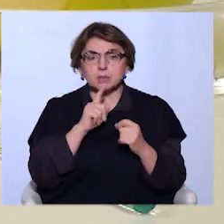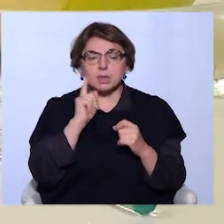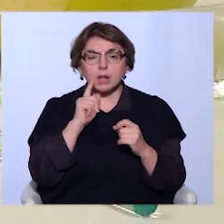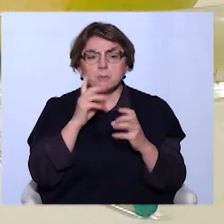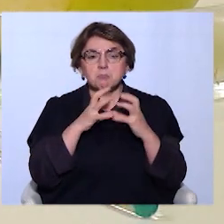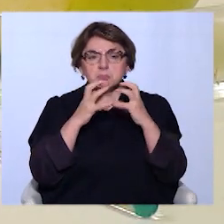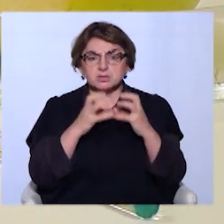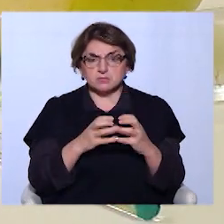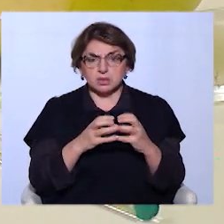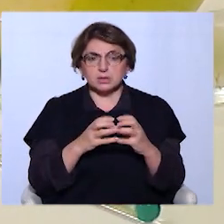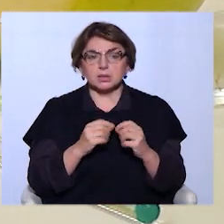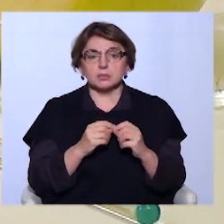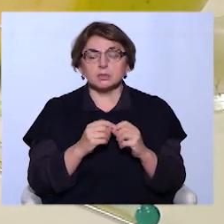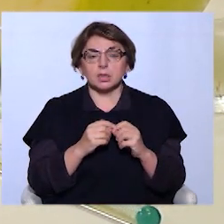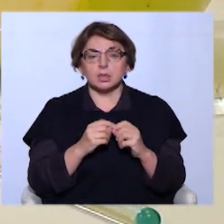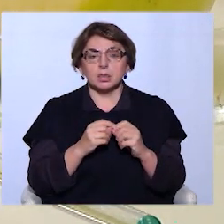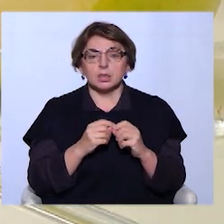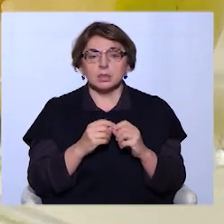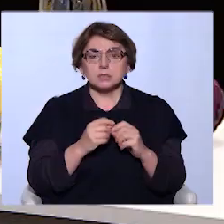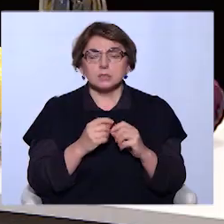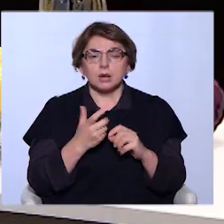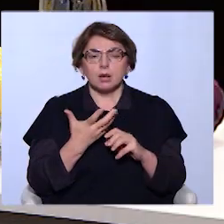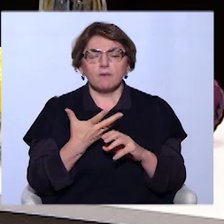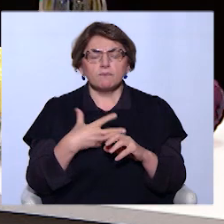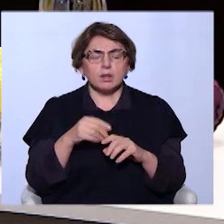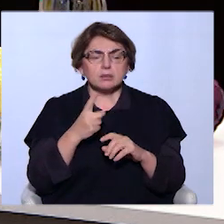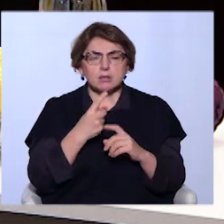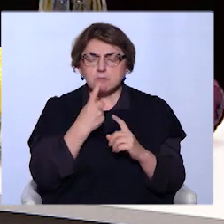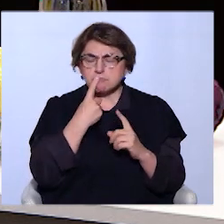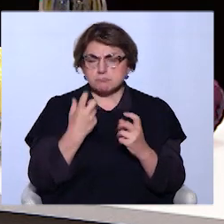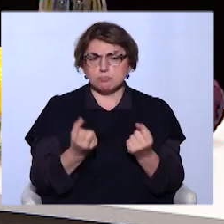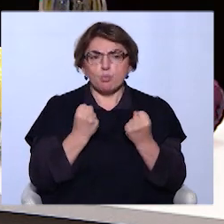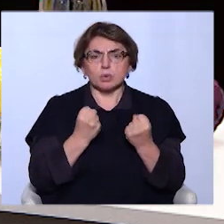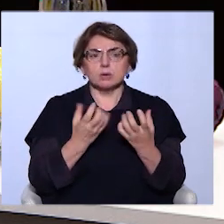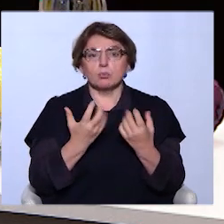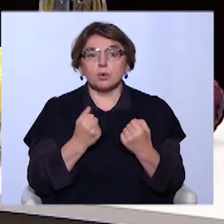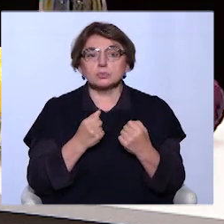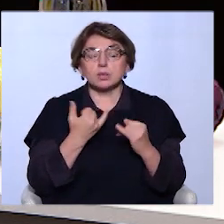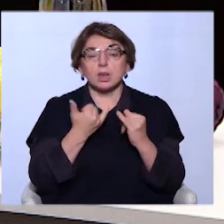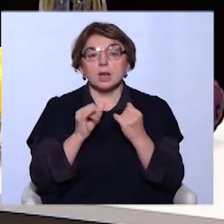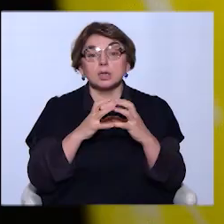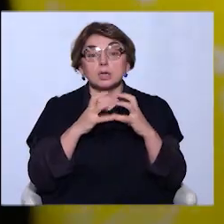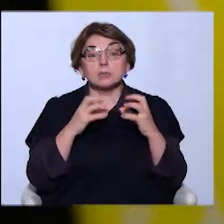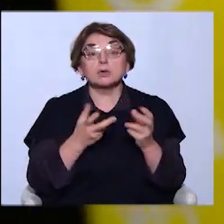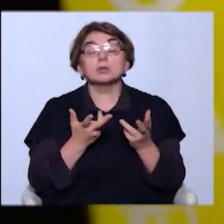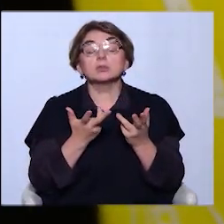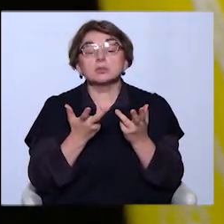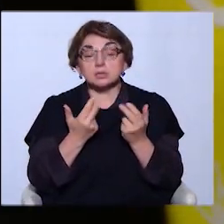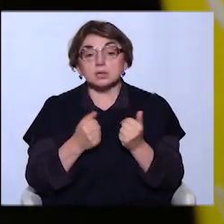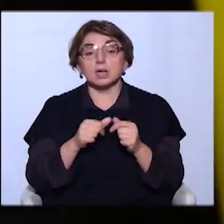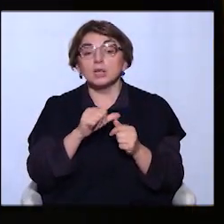მოქცა კივში და ყველაზე წითელი შეფერილობა მოქცა ლიმონში. დიახ,